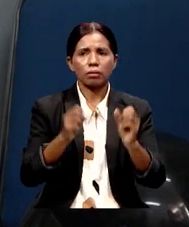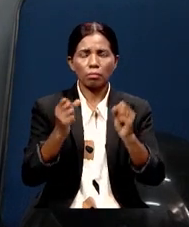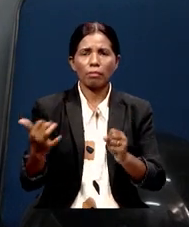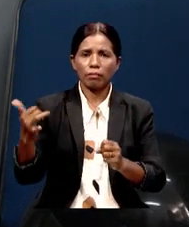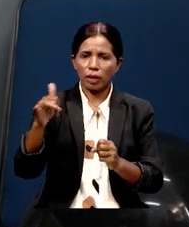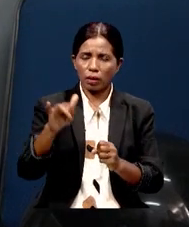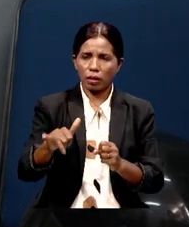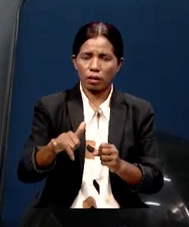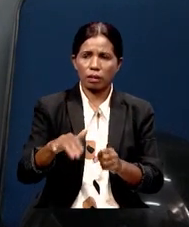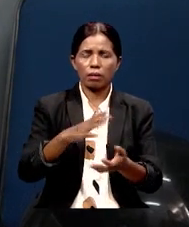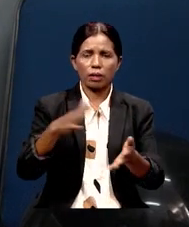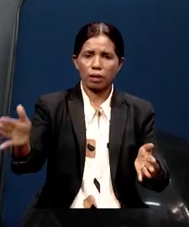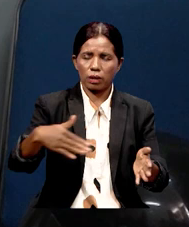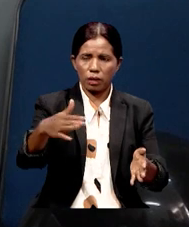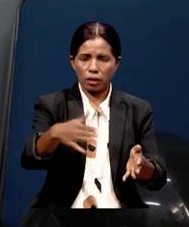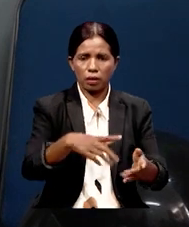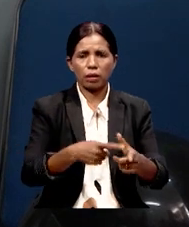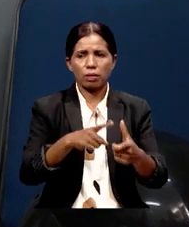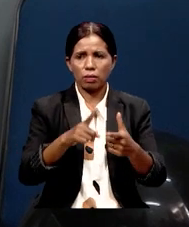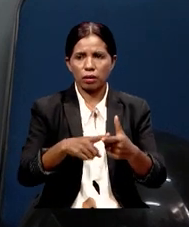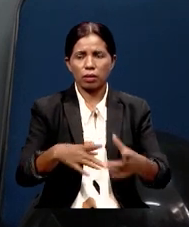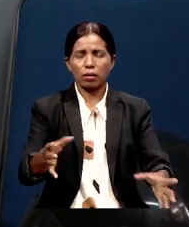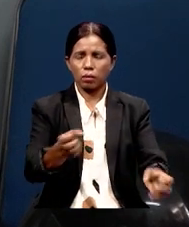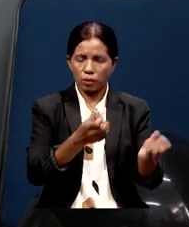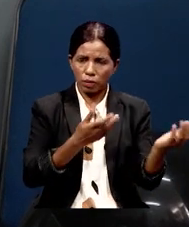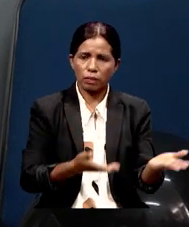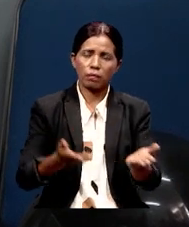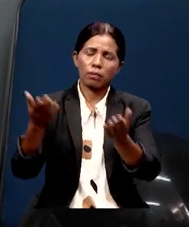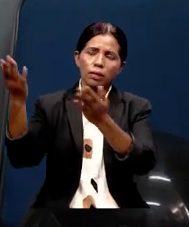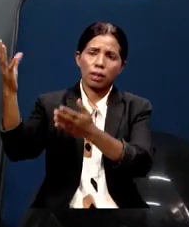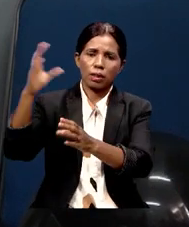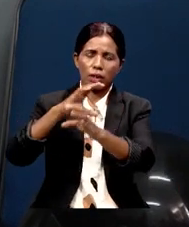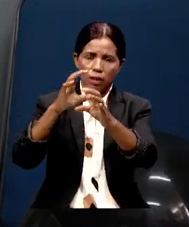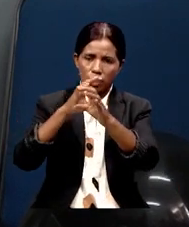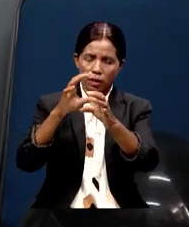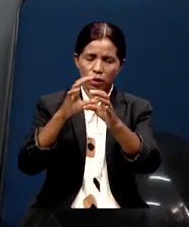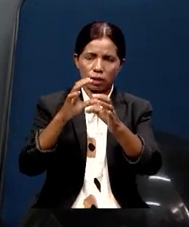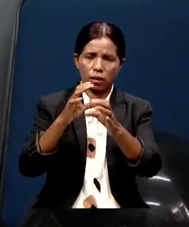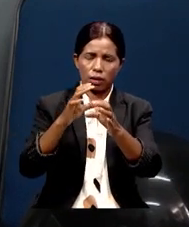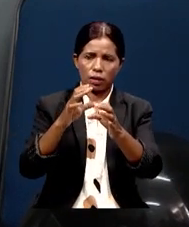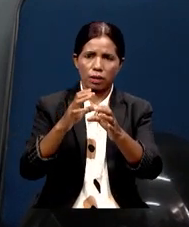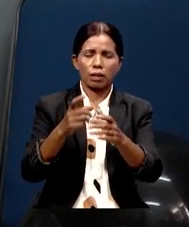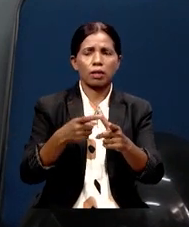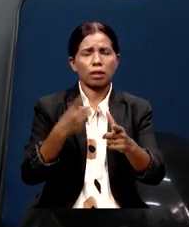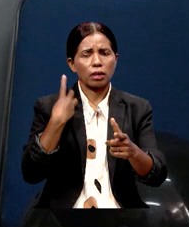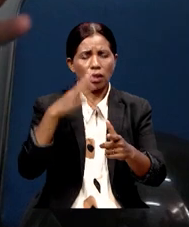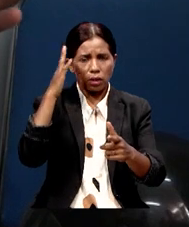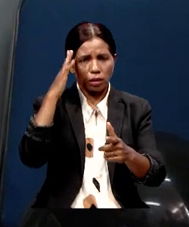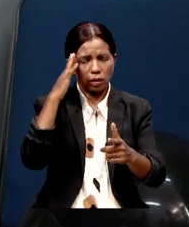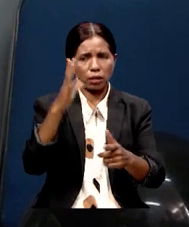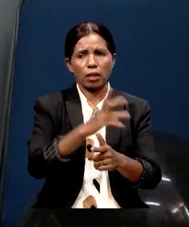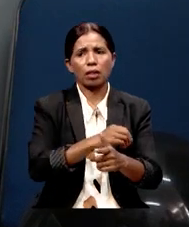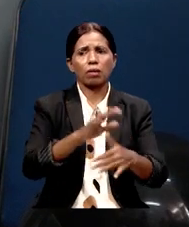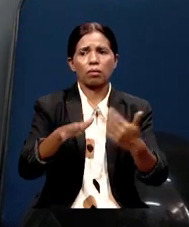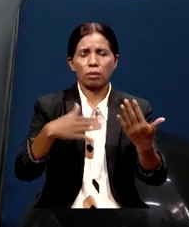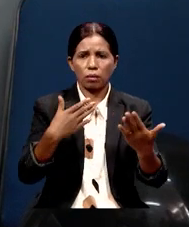tengke dasa. Ida poi sira foti. Para da poi sira tahu bah iha kereta. Ita imajina tok se zarding hirak